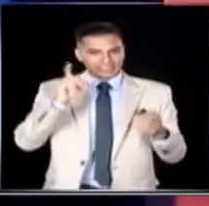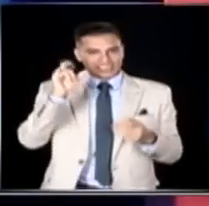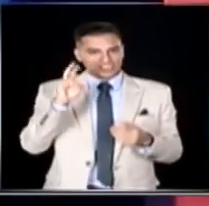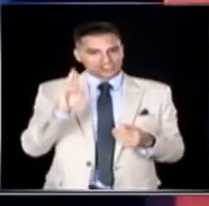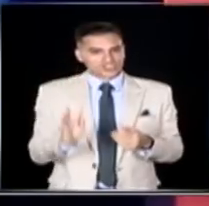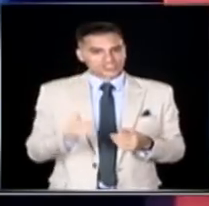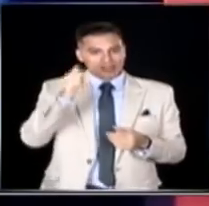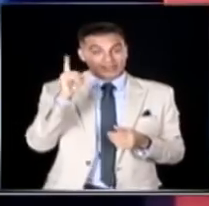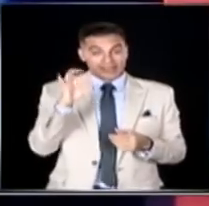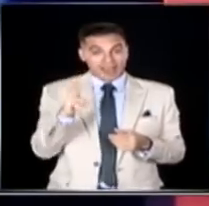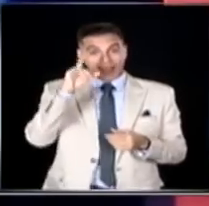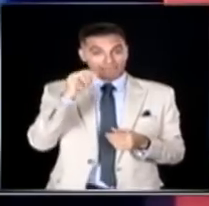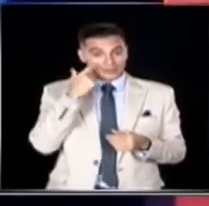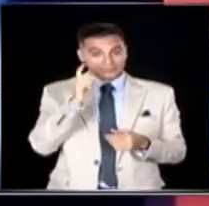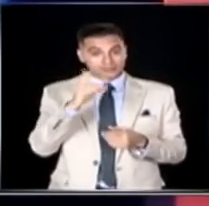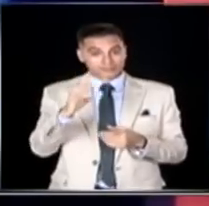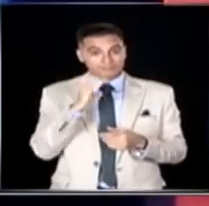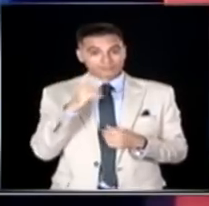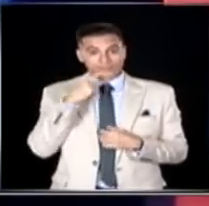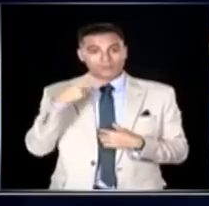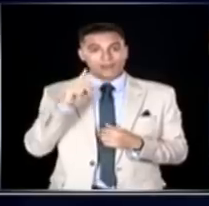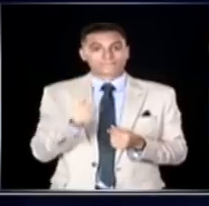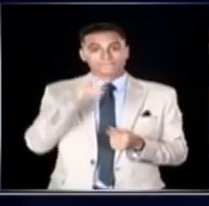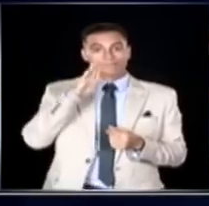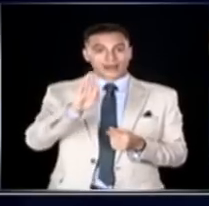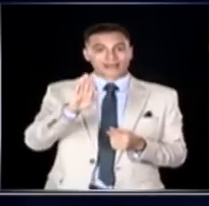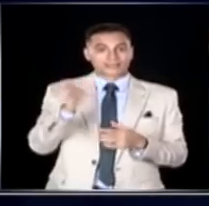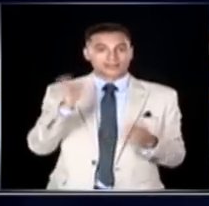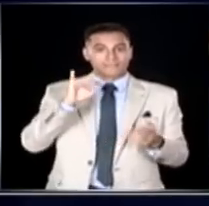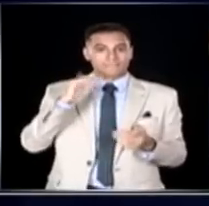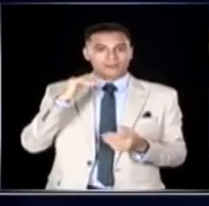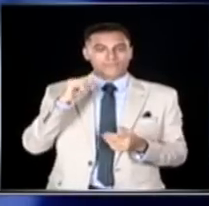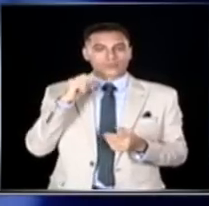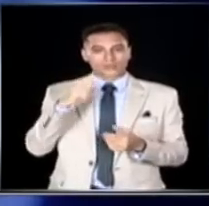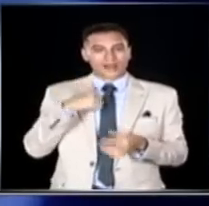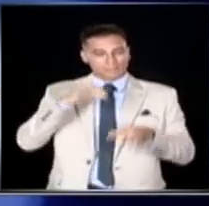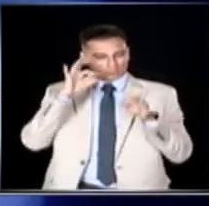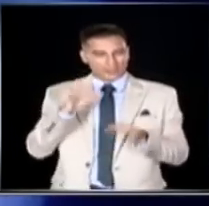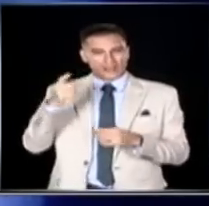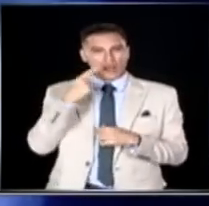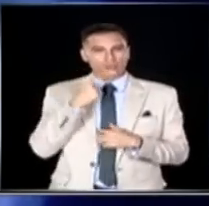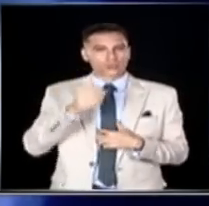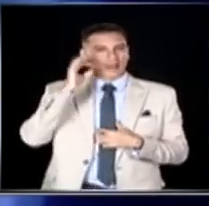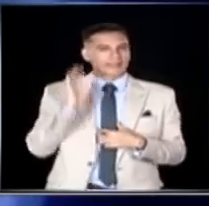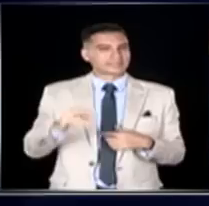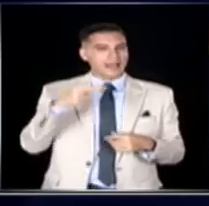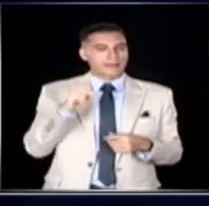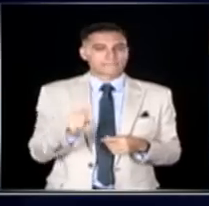ريهام، إجابتك عباس محمود العقاد. كنت متأكد إن أنتوا هتقولوا عباس